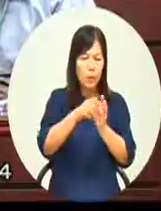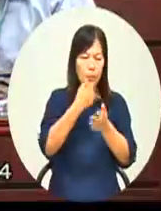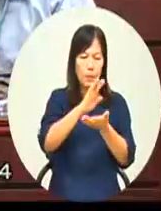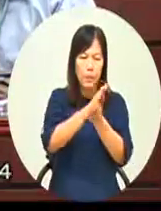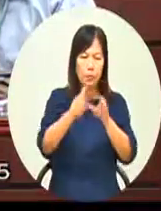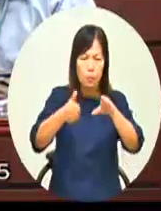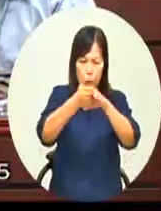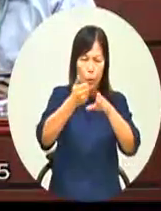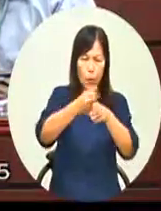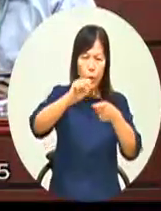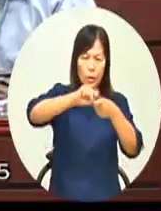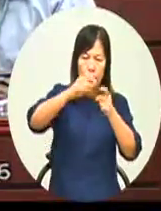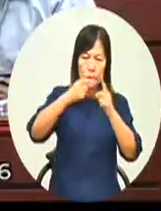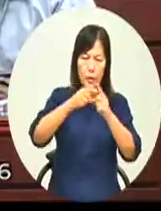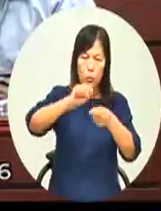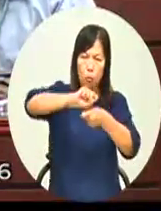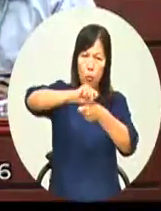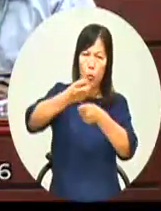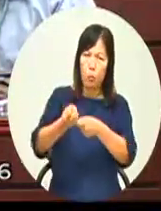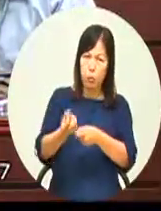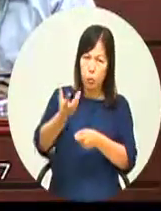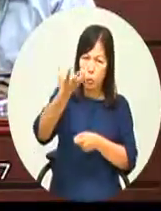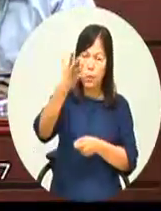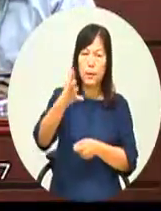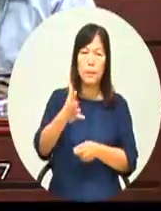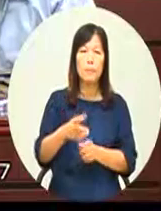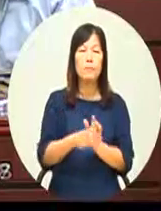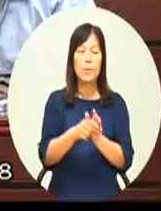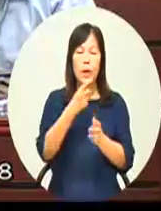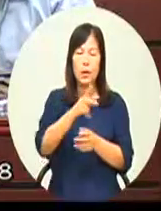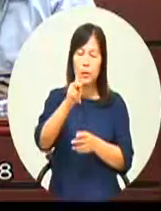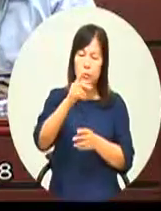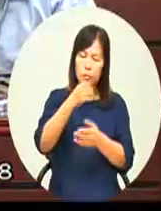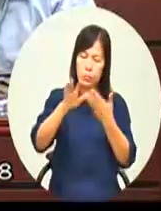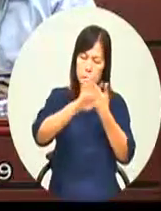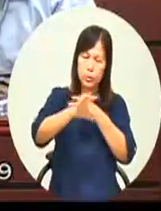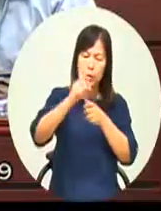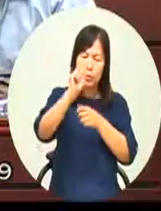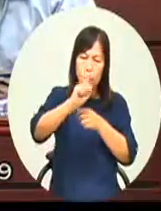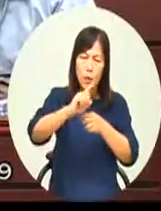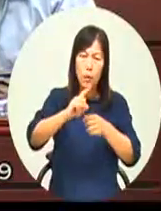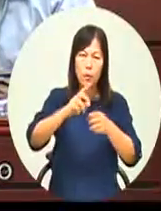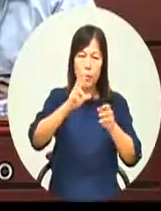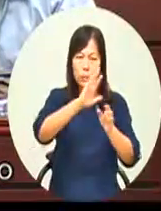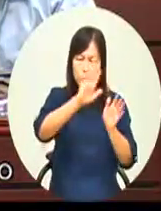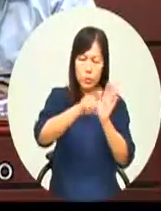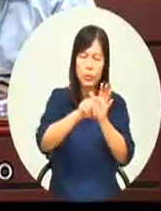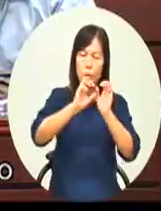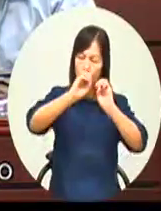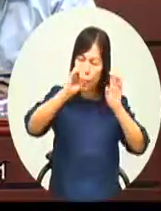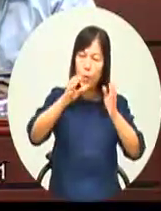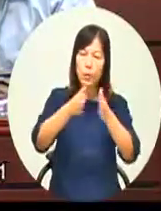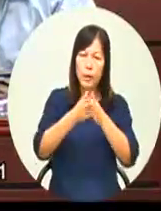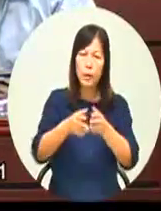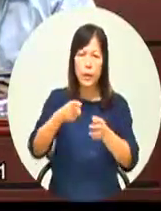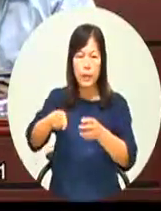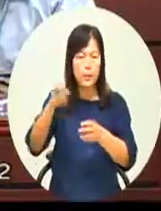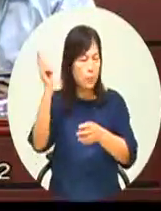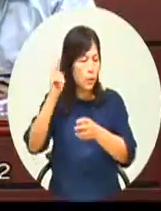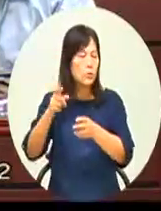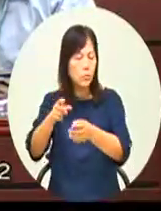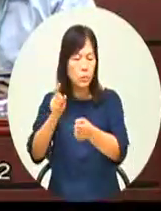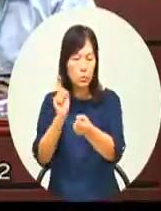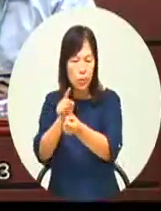比较高。哦，那刚才议员也提到说，是不是透过民政系统的管道，让这样的讯息让更需要的人能